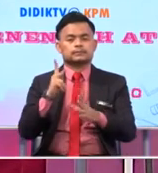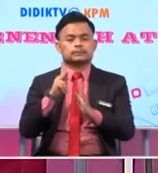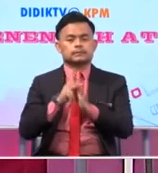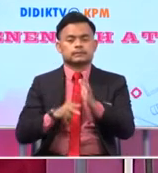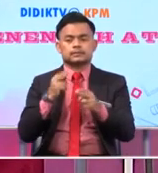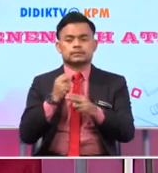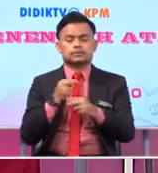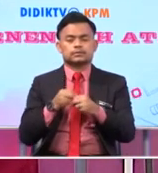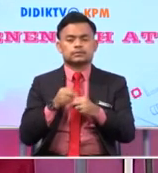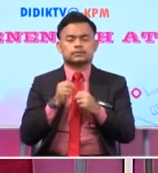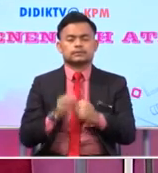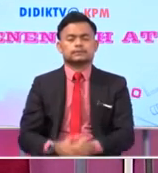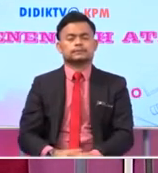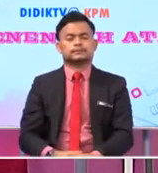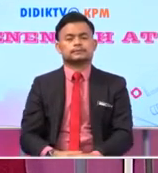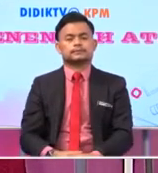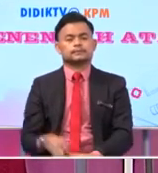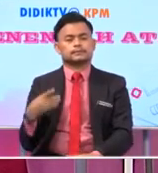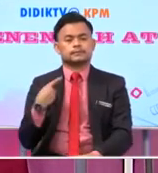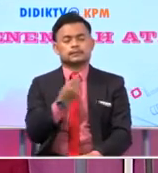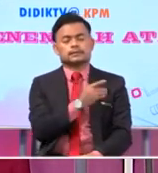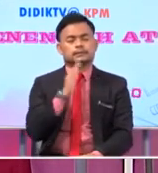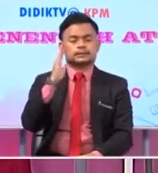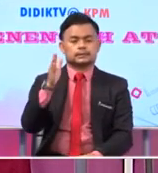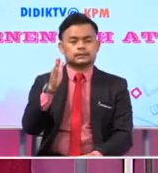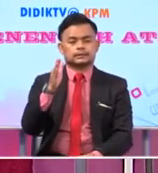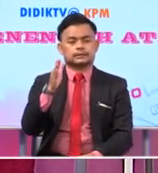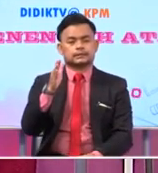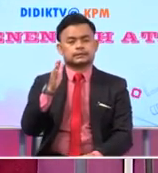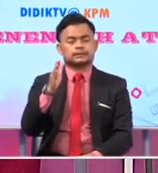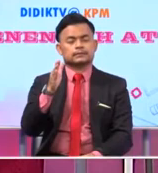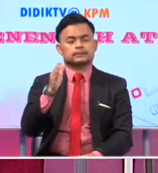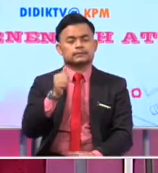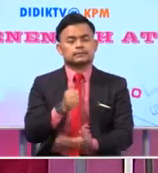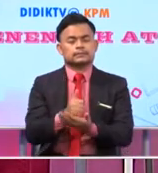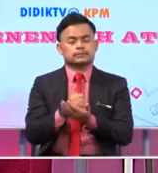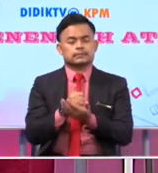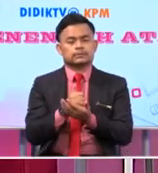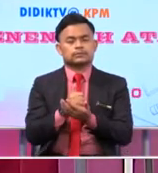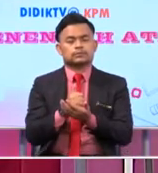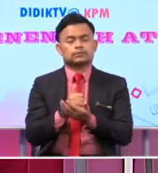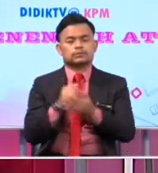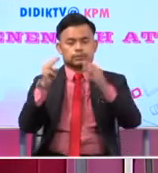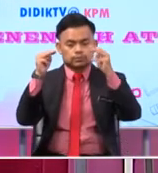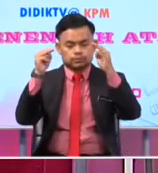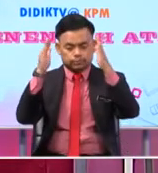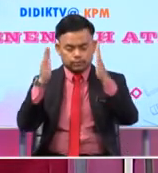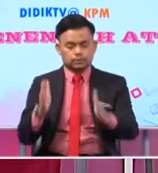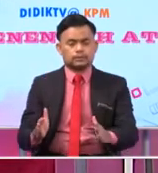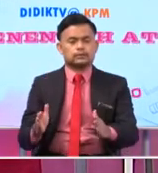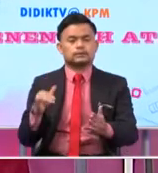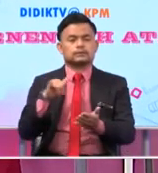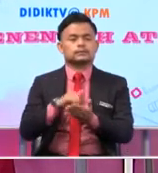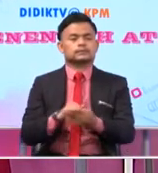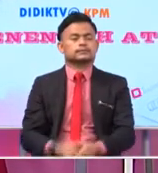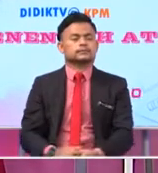memberi kita akan dapat membantu mangsa itu supaya kejadian yang lebih buruk tak berlaku Oke jadi sebab